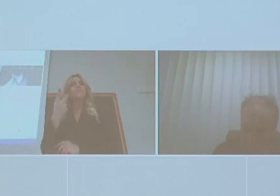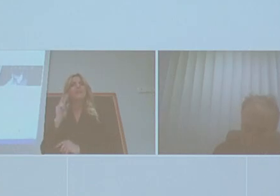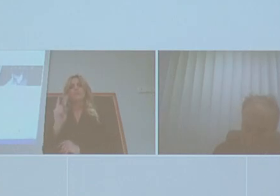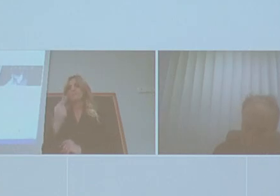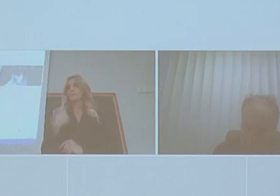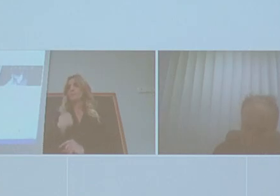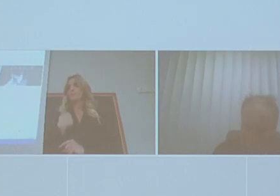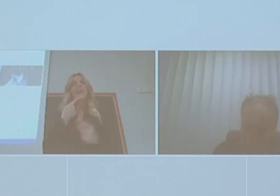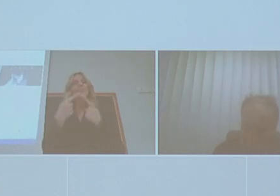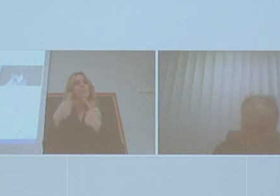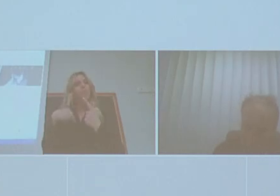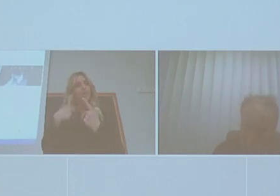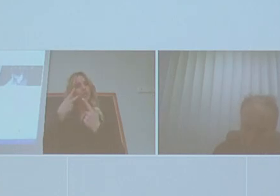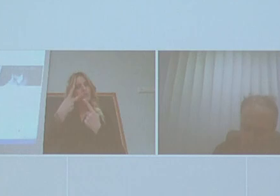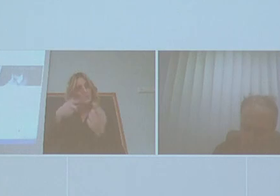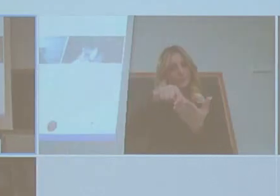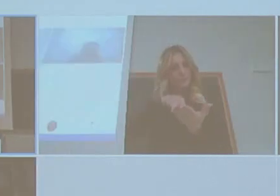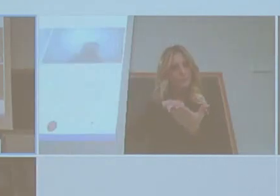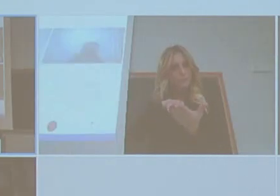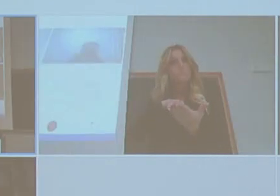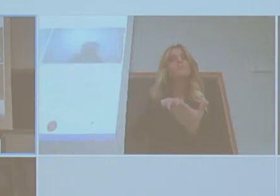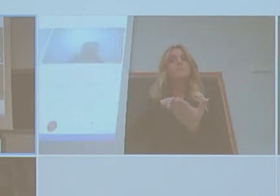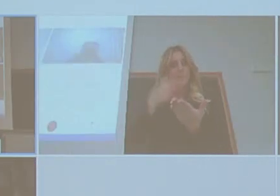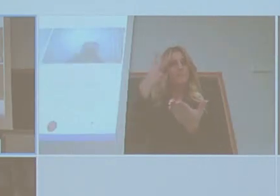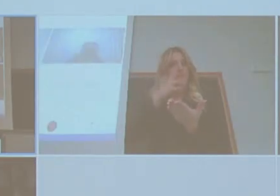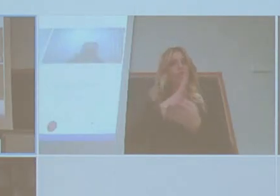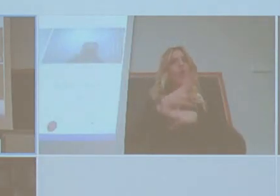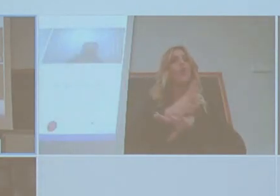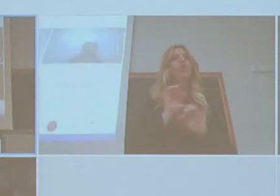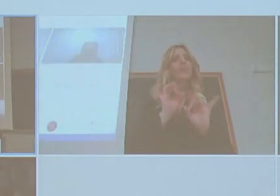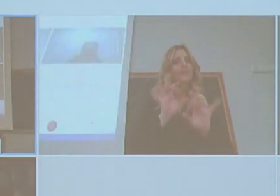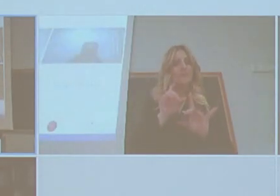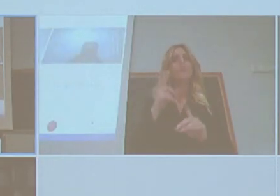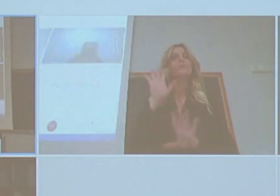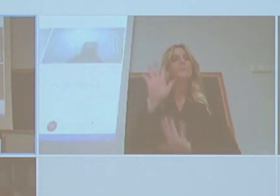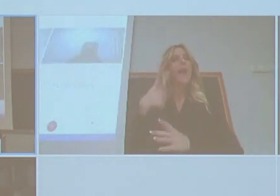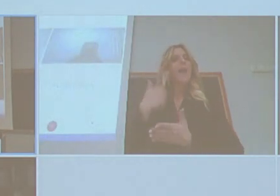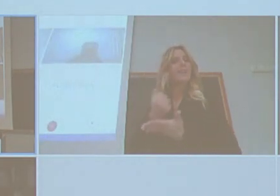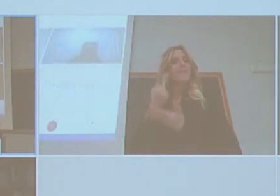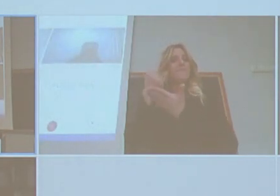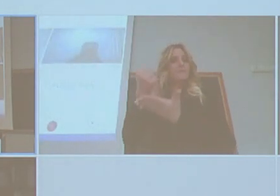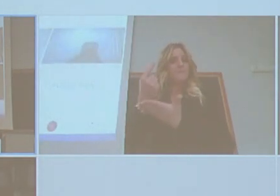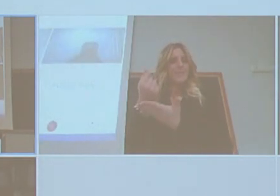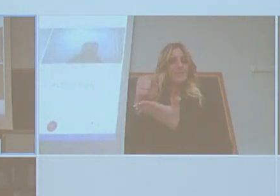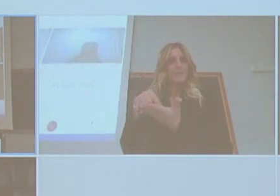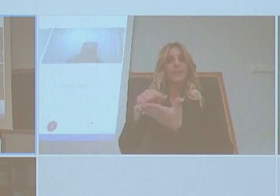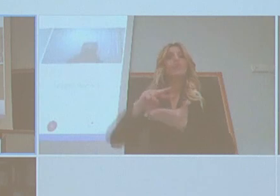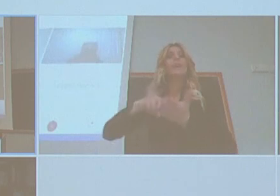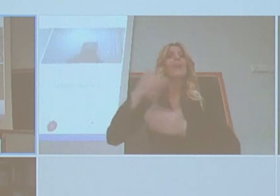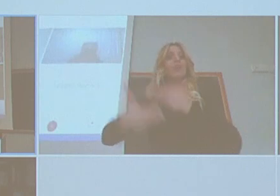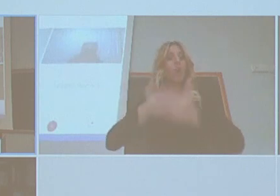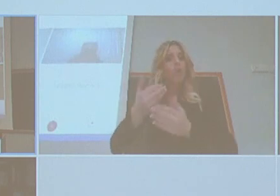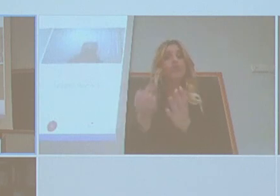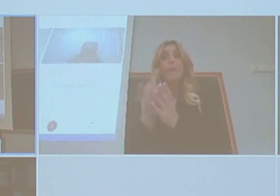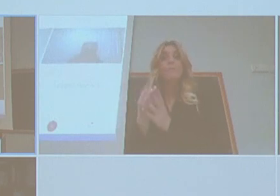questo rapporto che nonostante la pandemia gli investimenti in tecnologie e prodotti green non